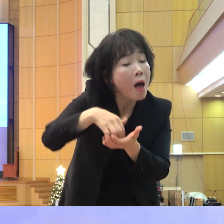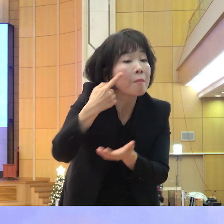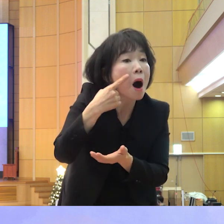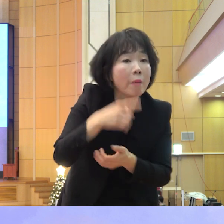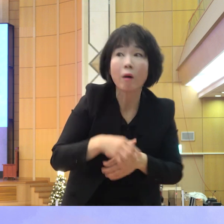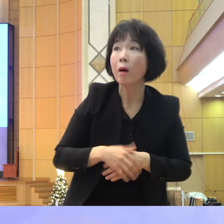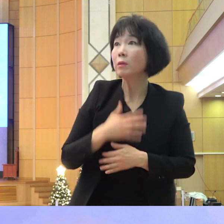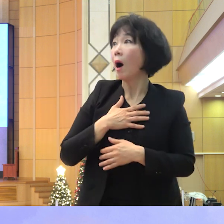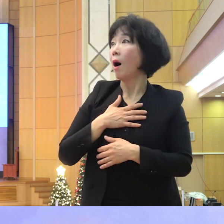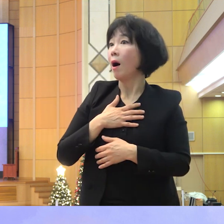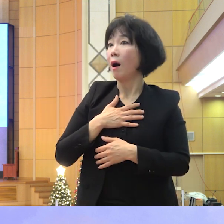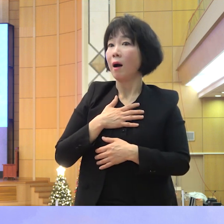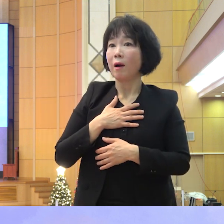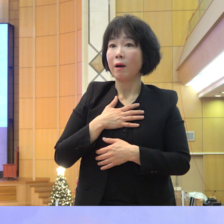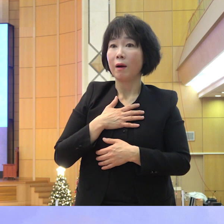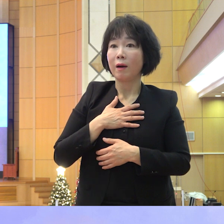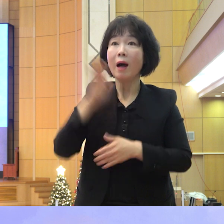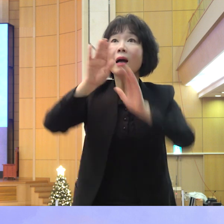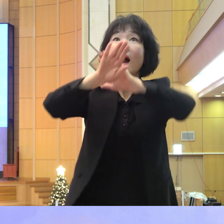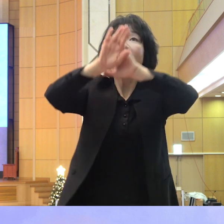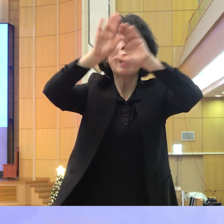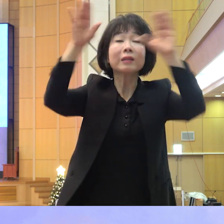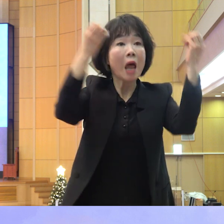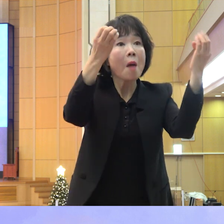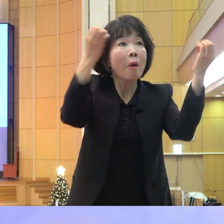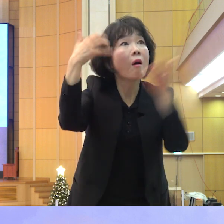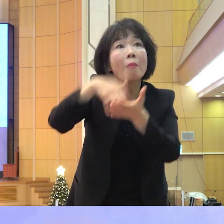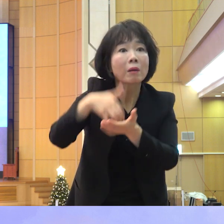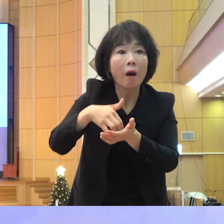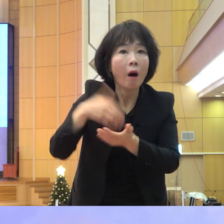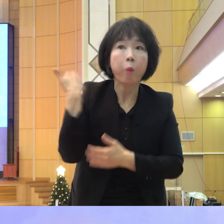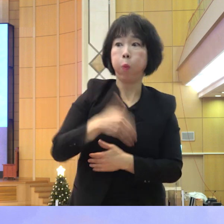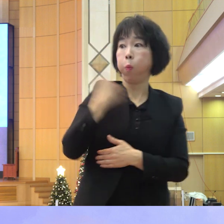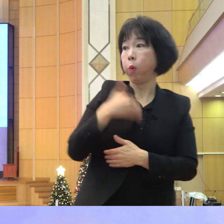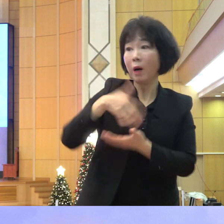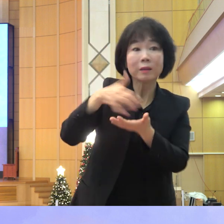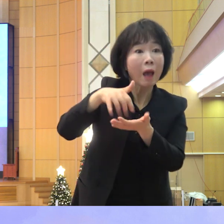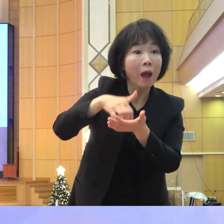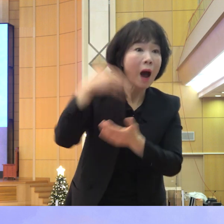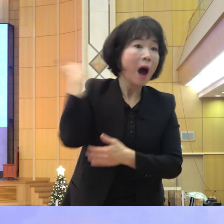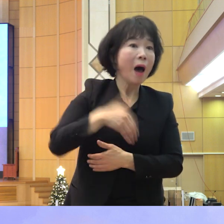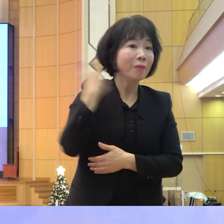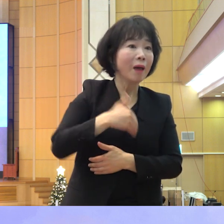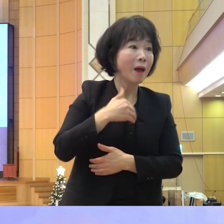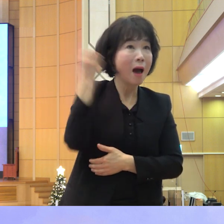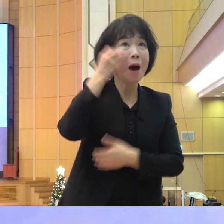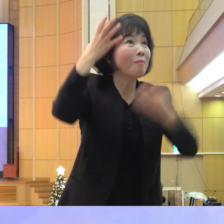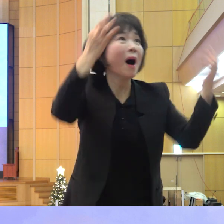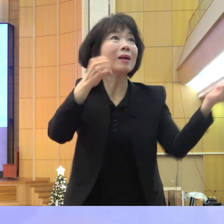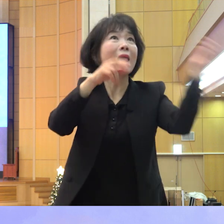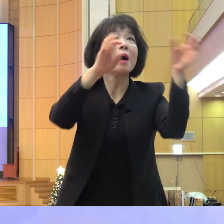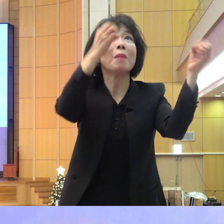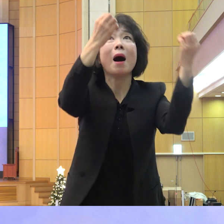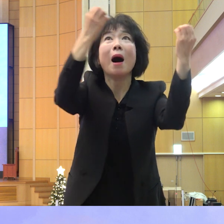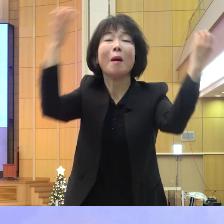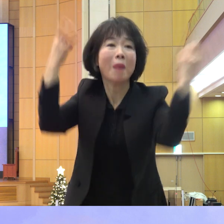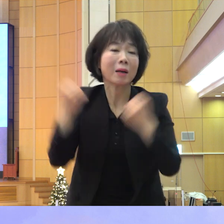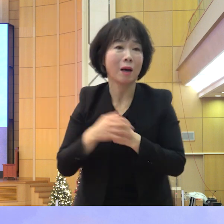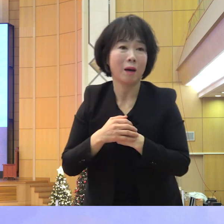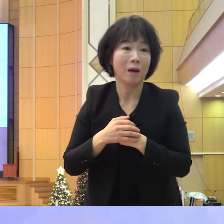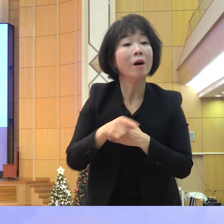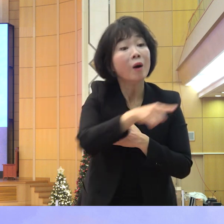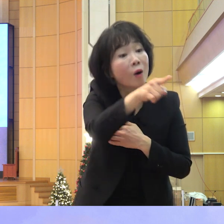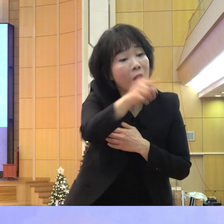너 동서남북 볼 때 모래알을 셀 수 있나 보라고 했던 것처럼 무별을 셀 수 있나 보라. 또 그에게 이르되